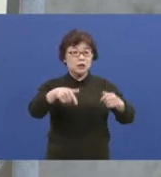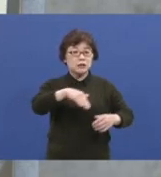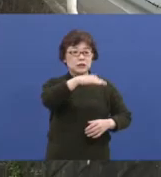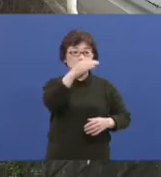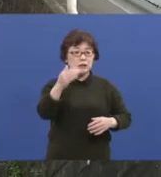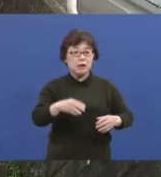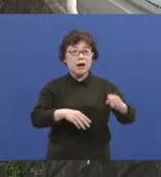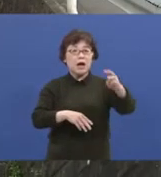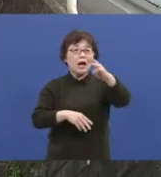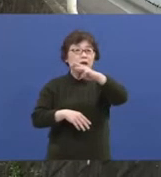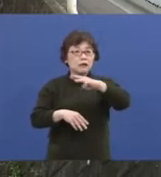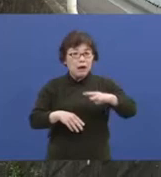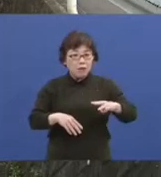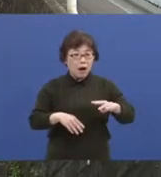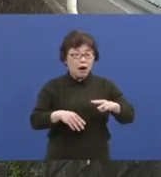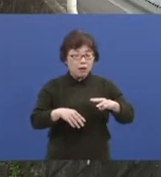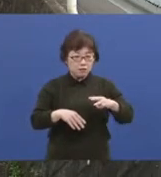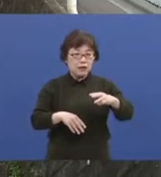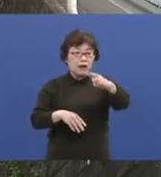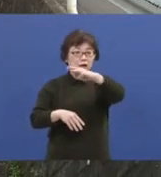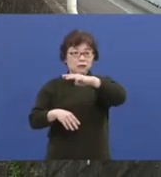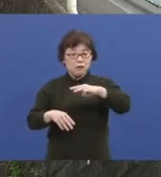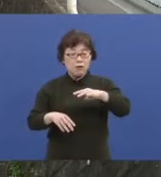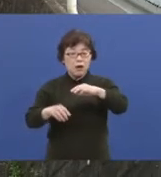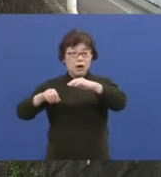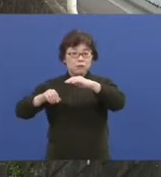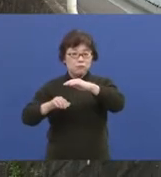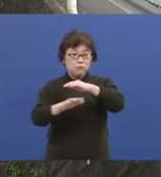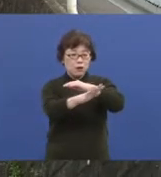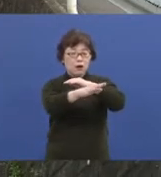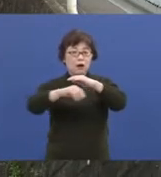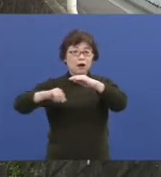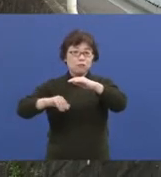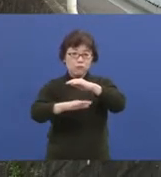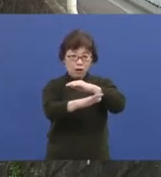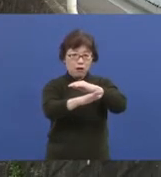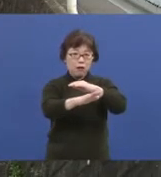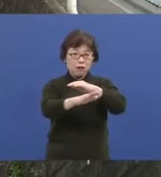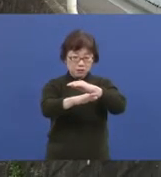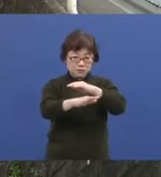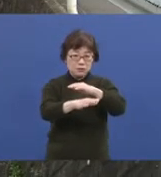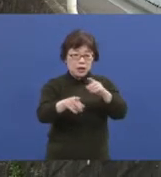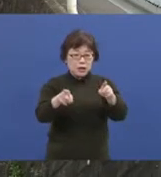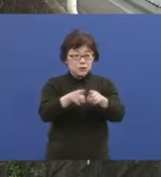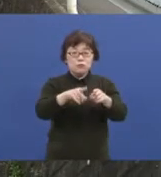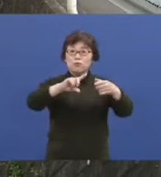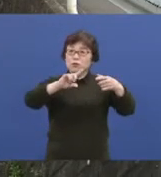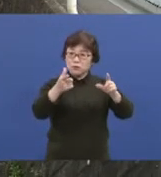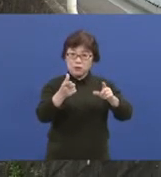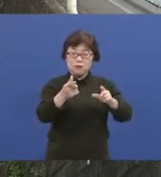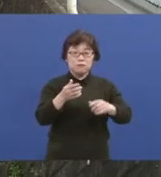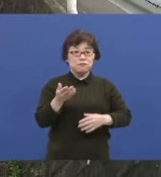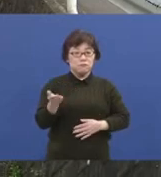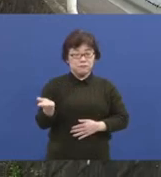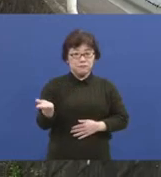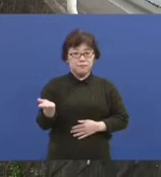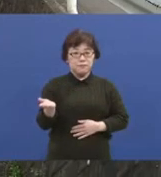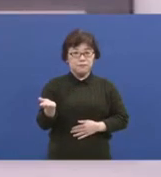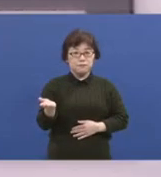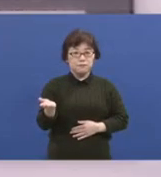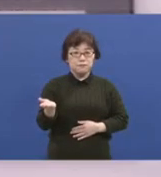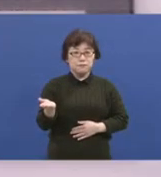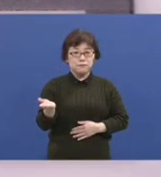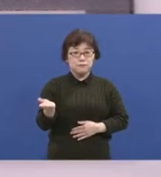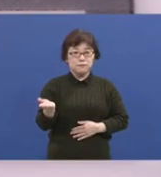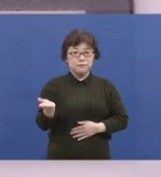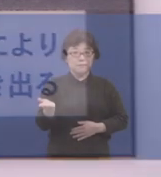差するんですけども、合流しているわけではないんです。一の湯水路の水は一度地下に潜ります。